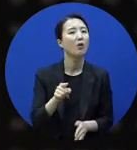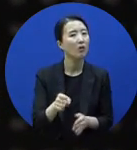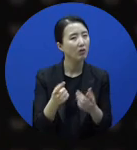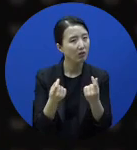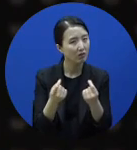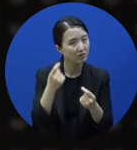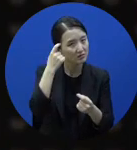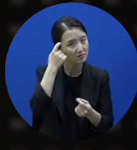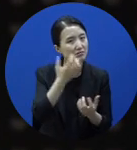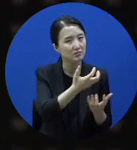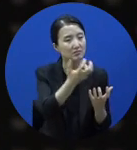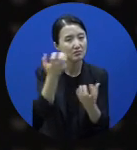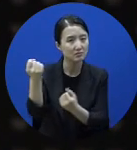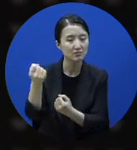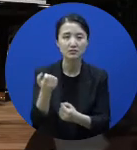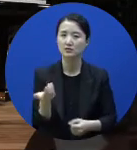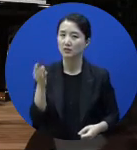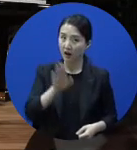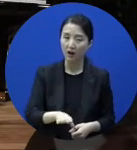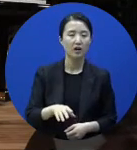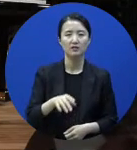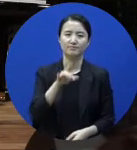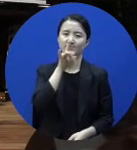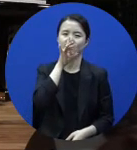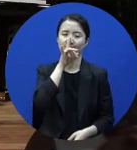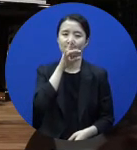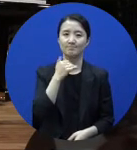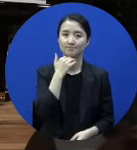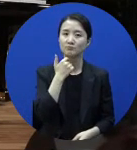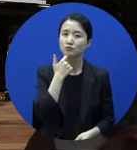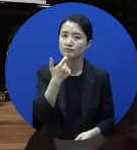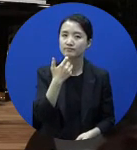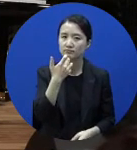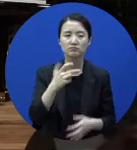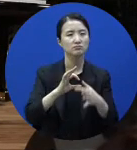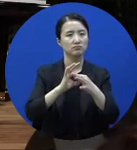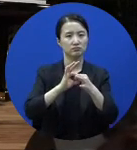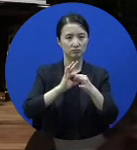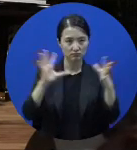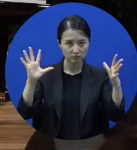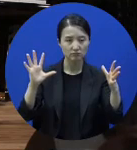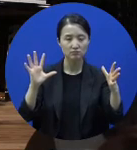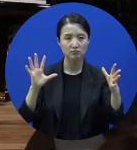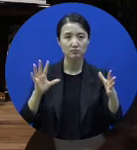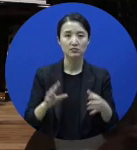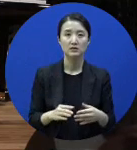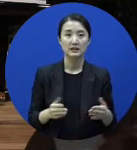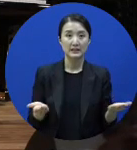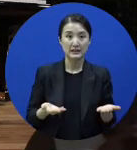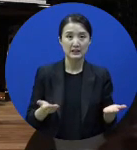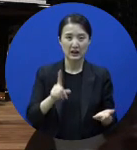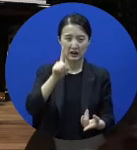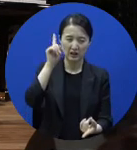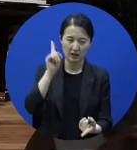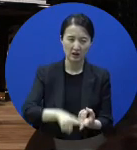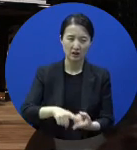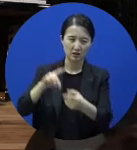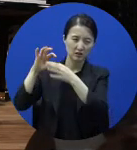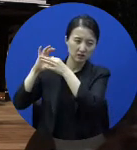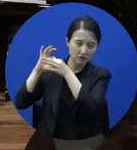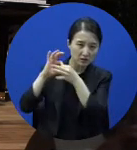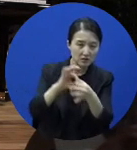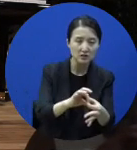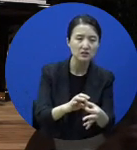것들을 가져야 된다고 생각합니다. 그래서 하나의 직업으로 하나의 일로 계속 살아야 되는 것이 아니라 중간중간 계속 변화할 수